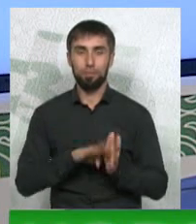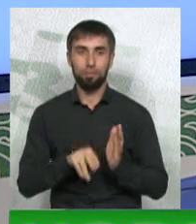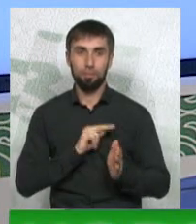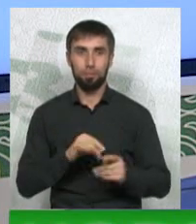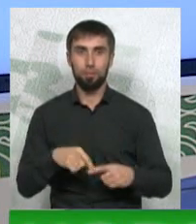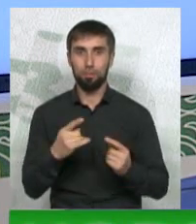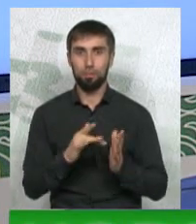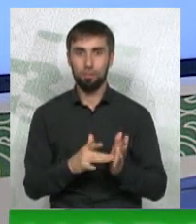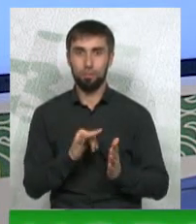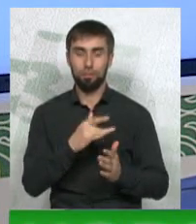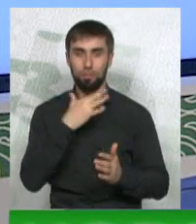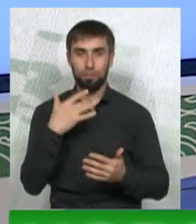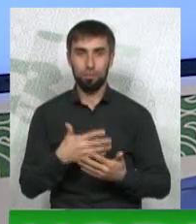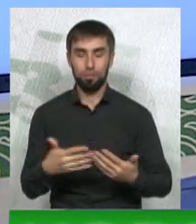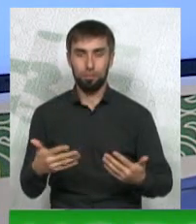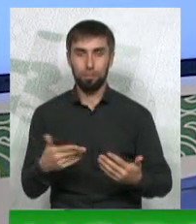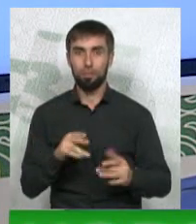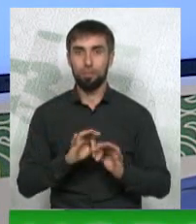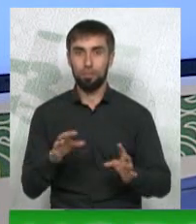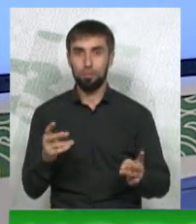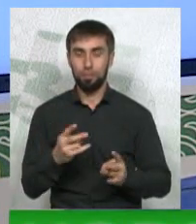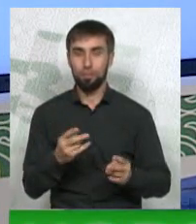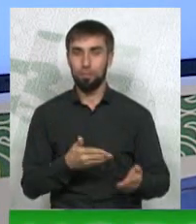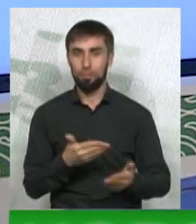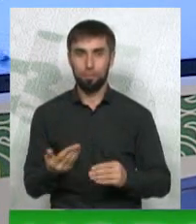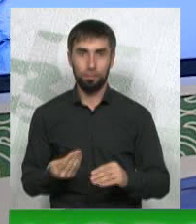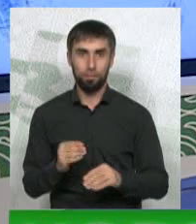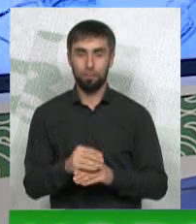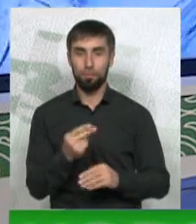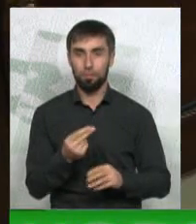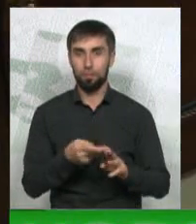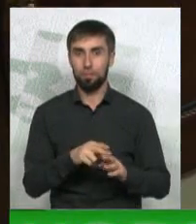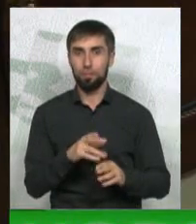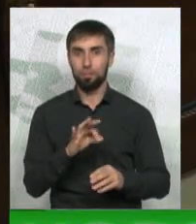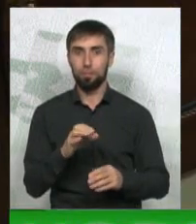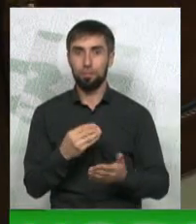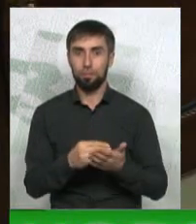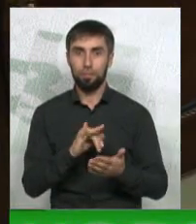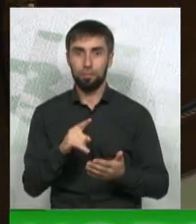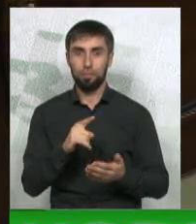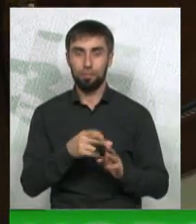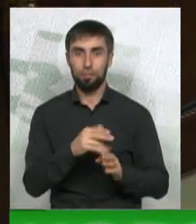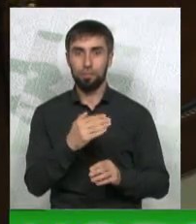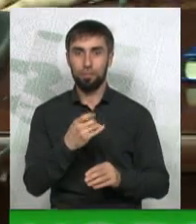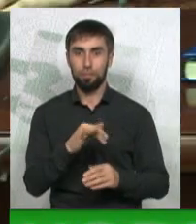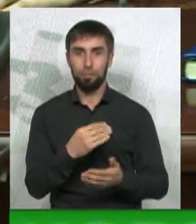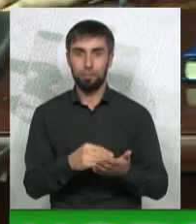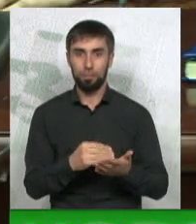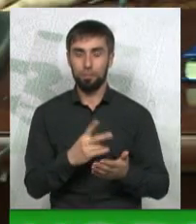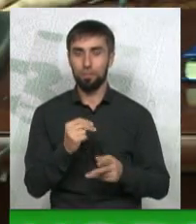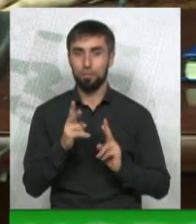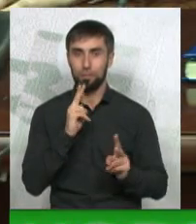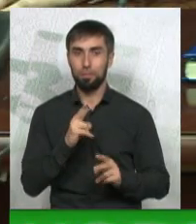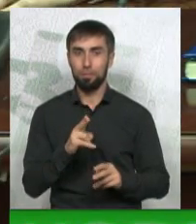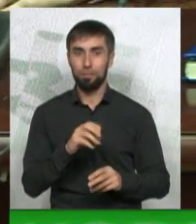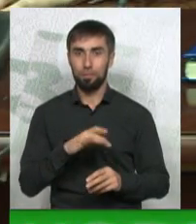развитие туризма и многое другое. При этом необходимо привлечение дополнительных средств софинансирования из федерального бюджета. На заседании